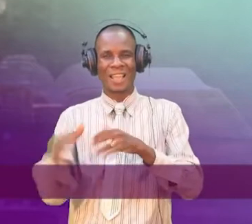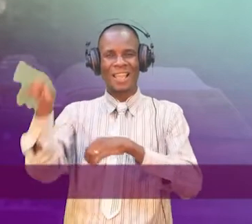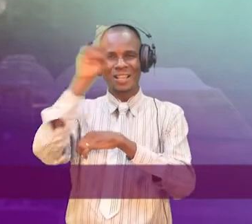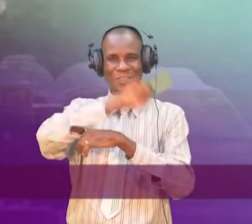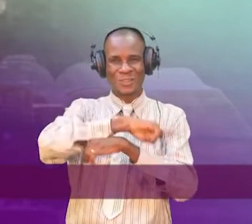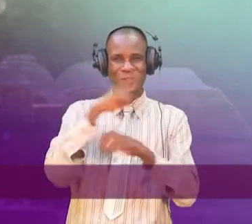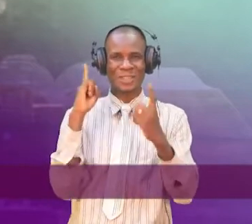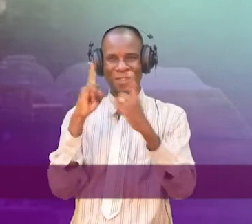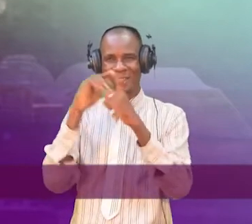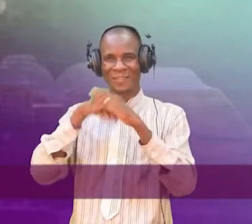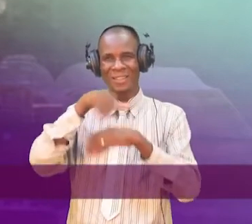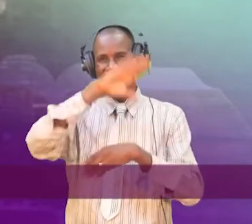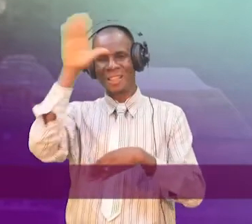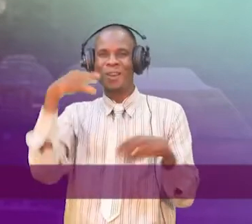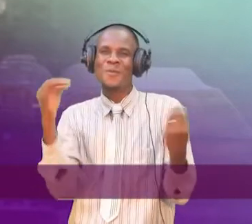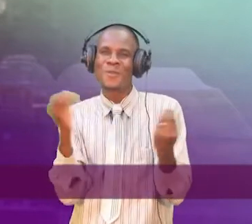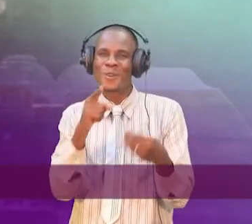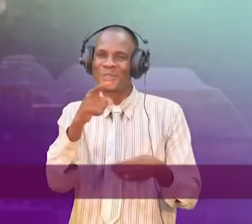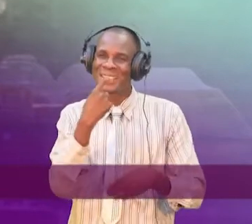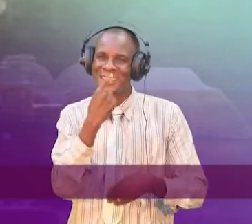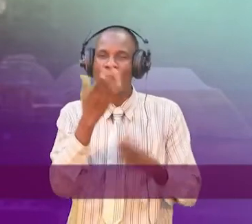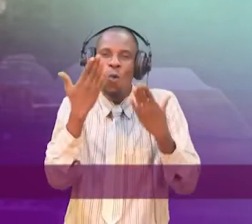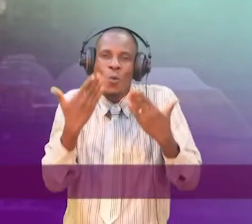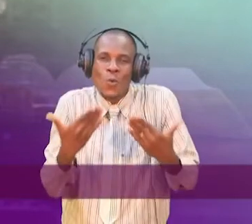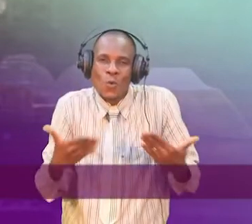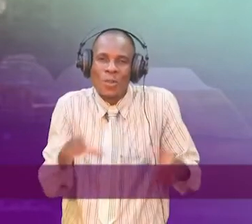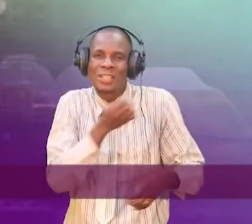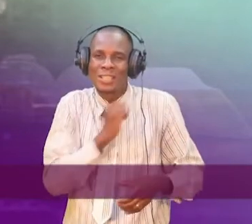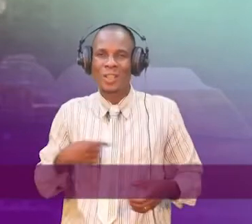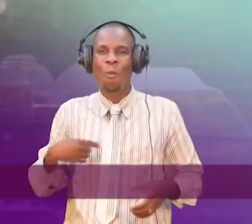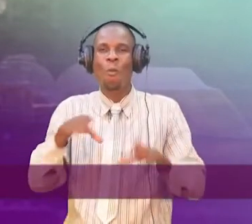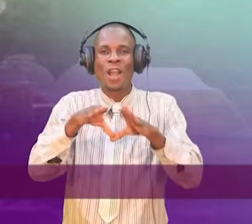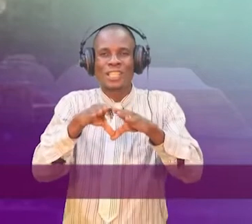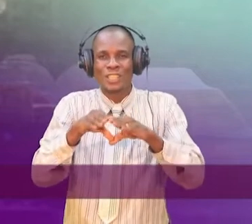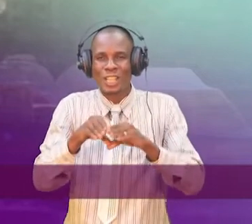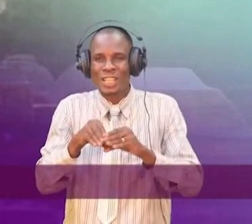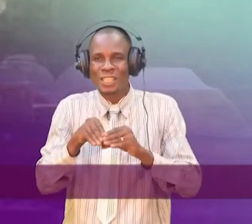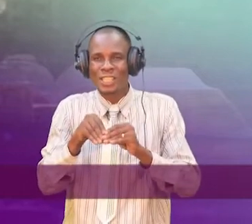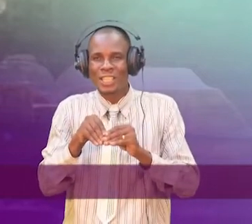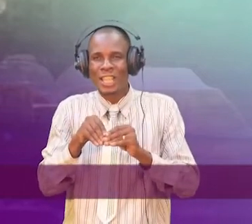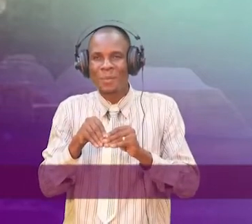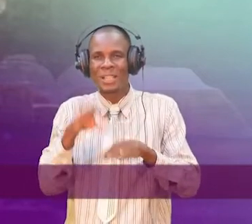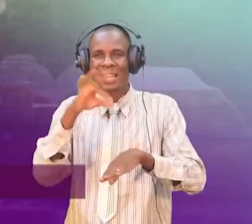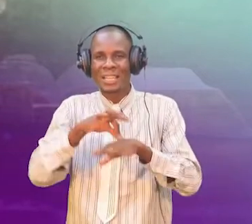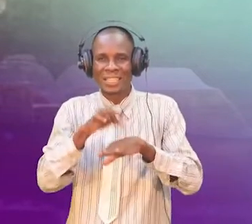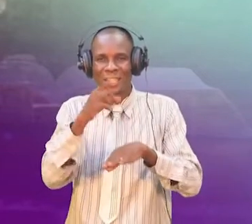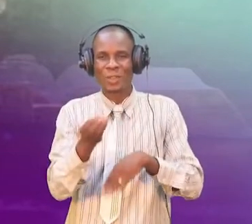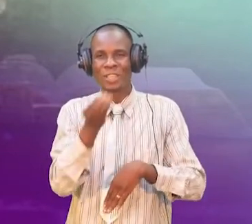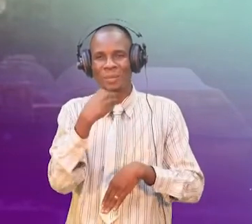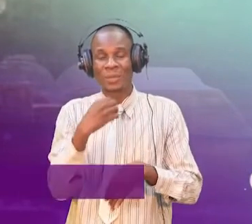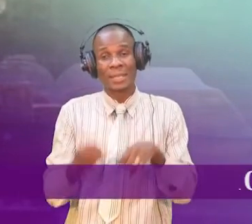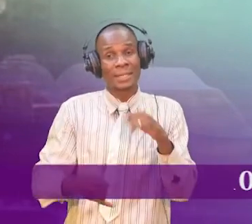Kristo. Okomi molongi koleka kati na Kristo, okoki kozala molongi kati na